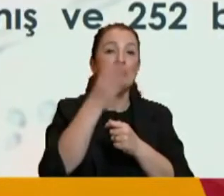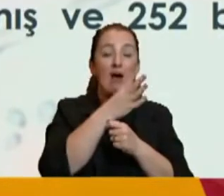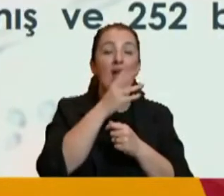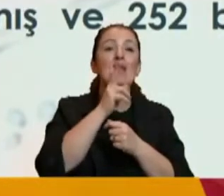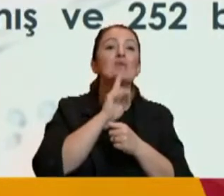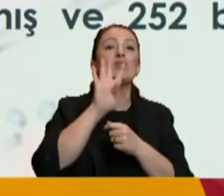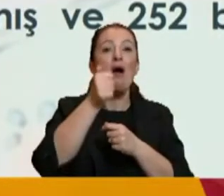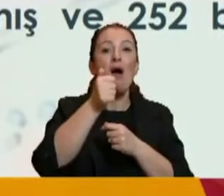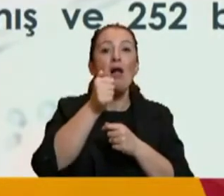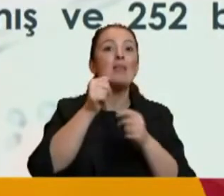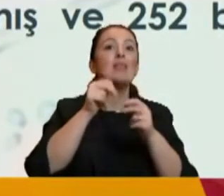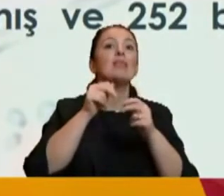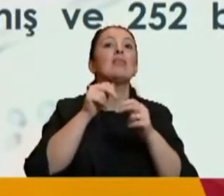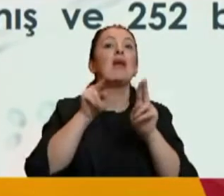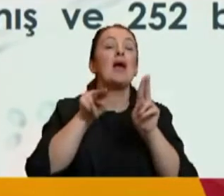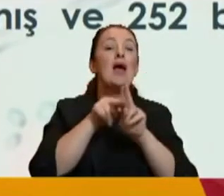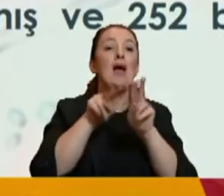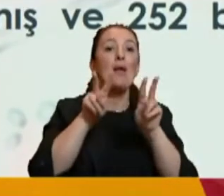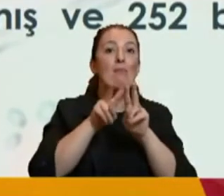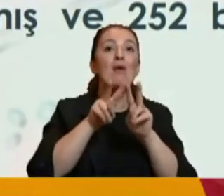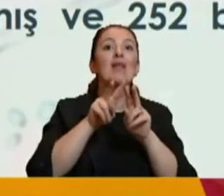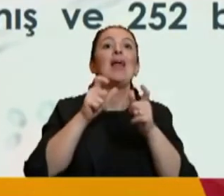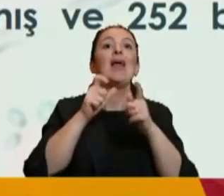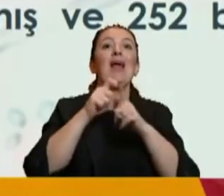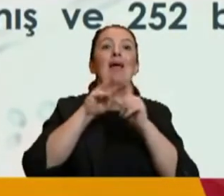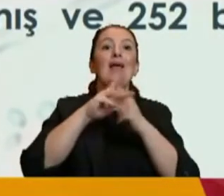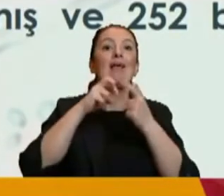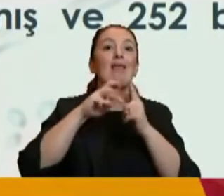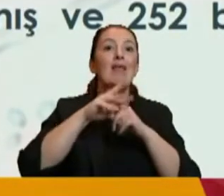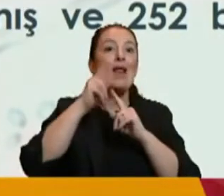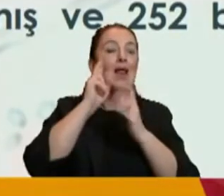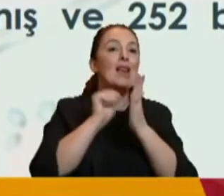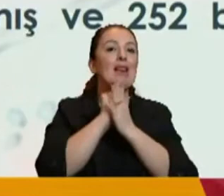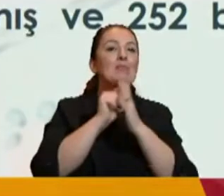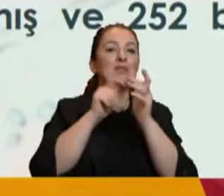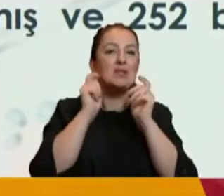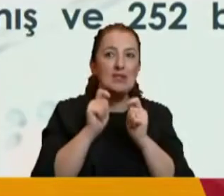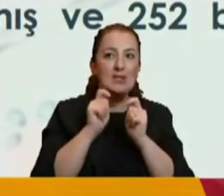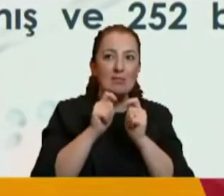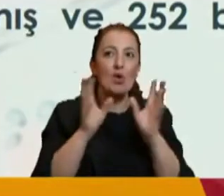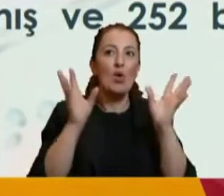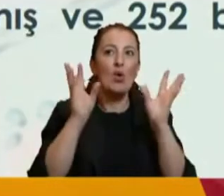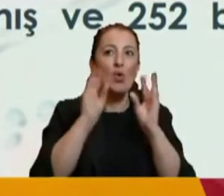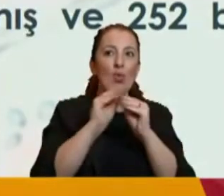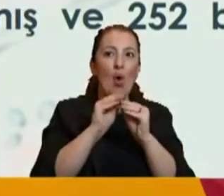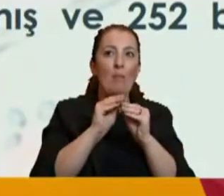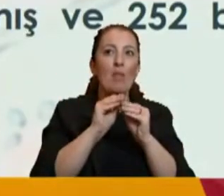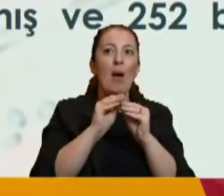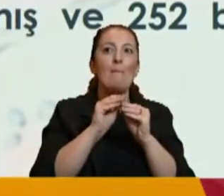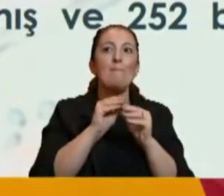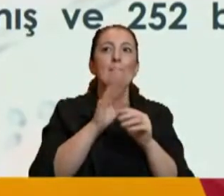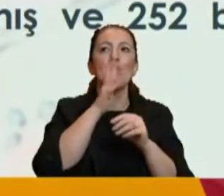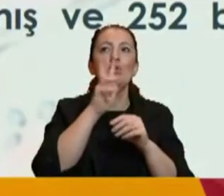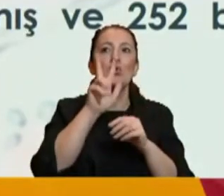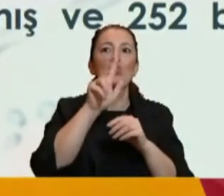kilometrelik Dere temizliği yapılarak toplam 531 bin metreküp teressubat çıkarmıştır